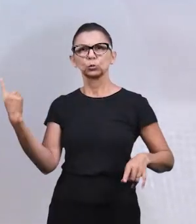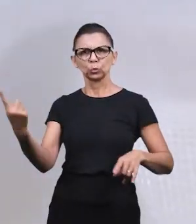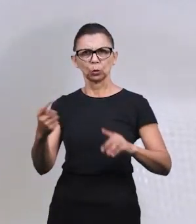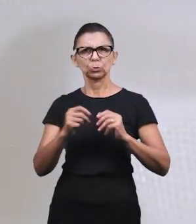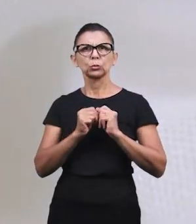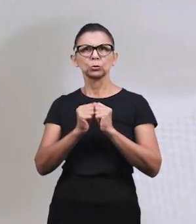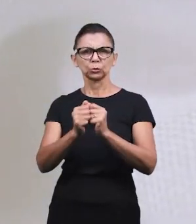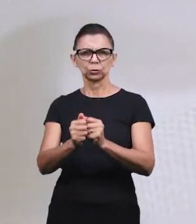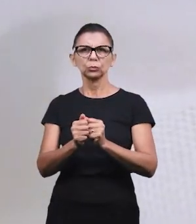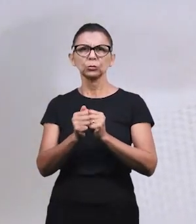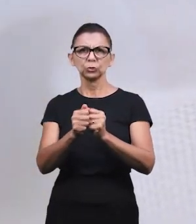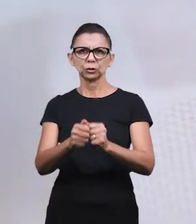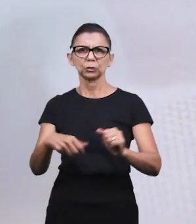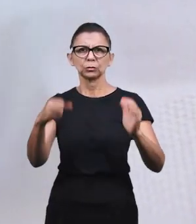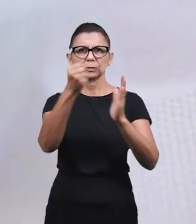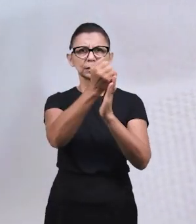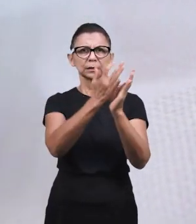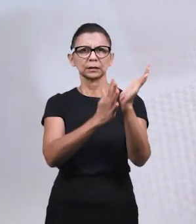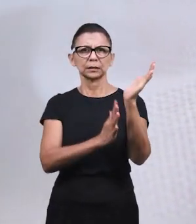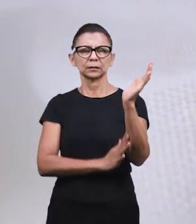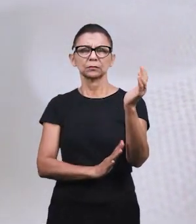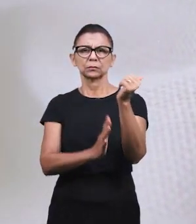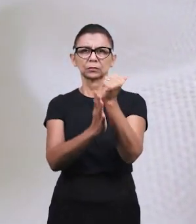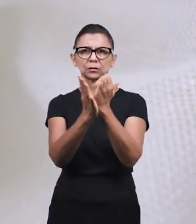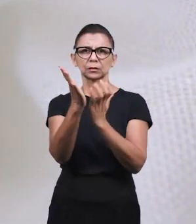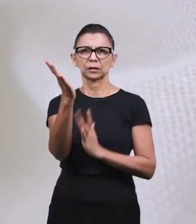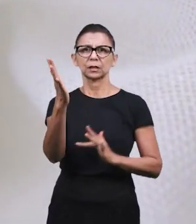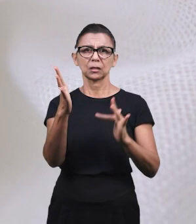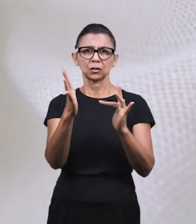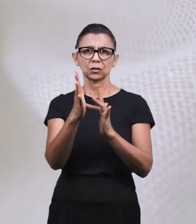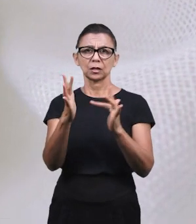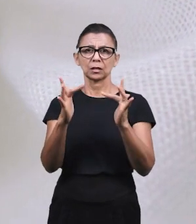Омоем наши одежды в крови Агнца.